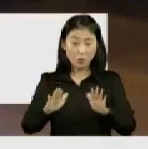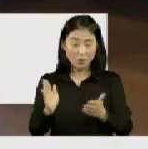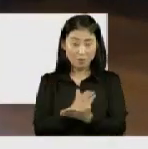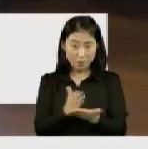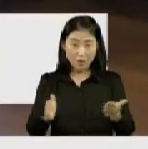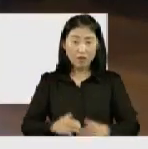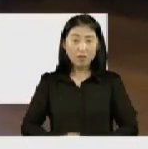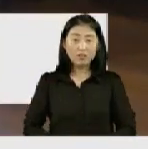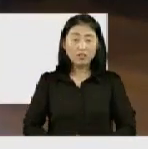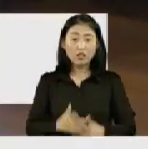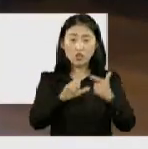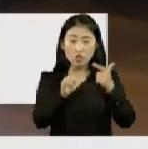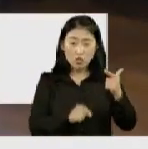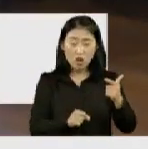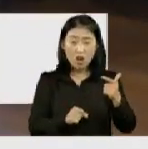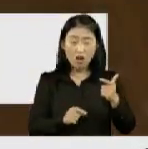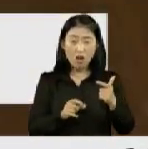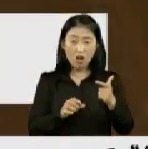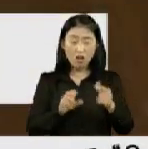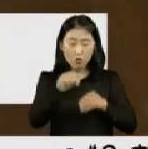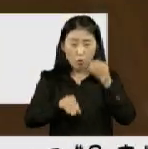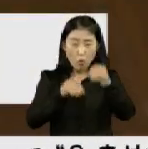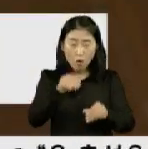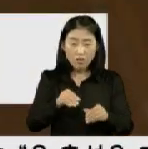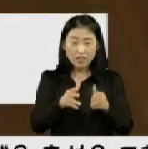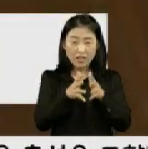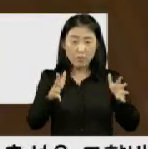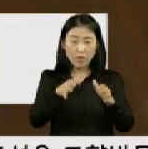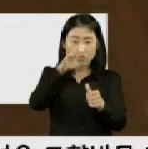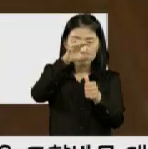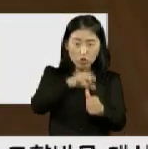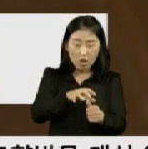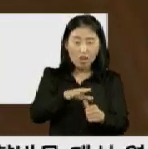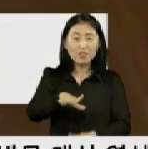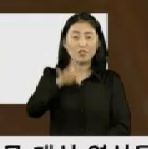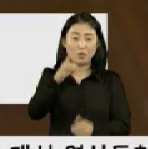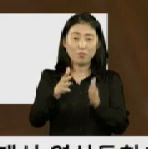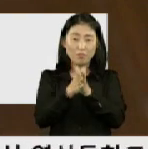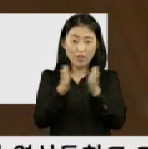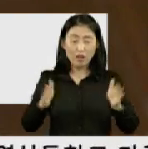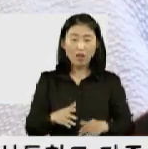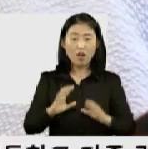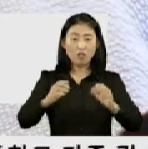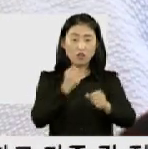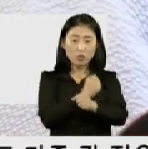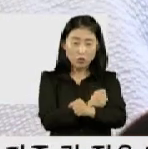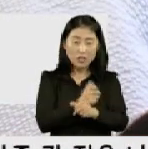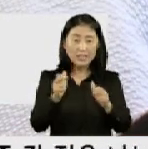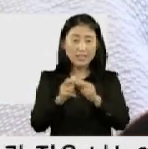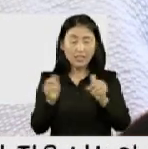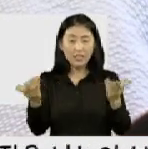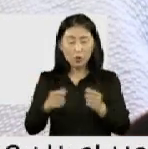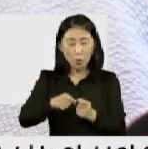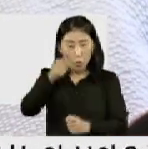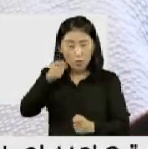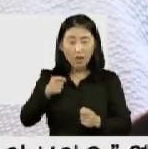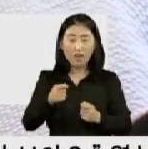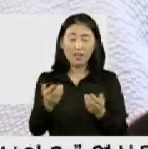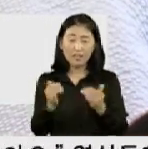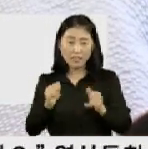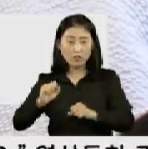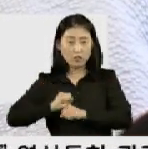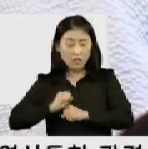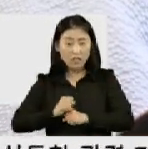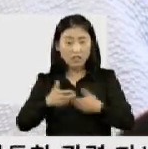745가구입니다. 지난 6월 투기 과열지구 지정 이후 대전에서는 처음인데 일단 국가유공자, 장애인, 장기근속, 군인 등